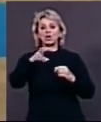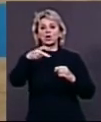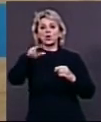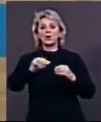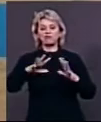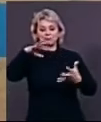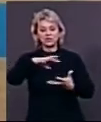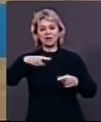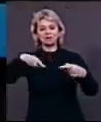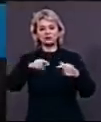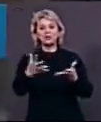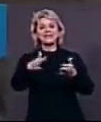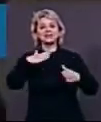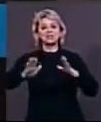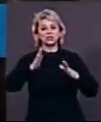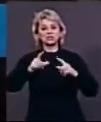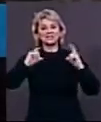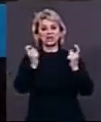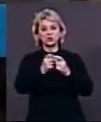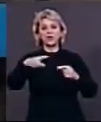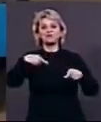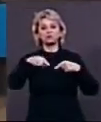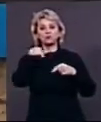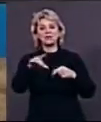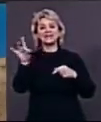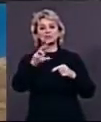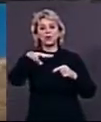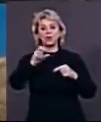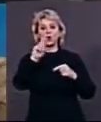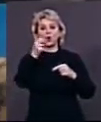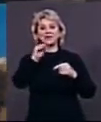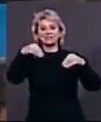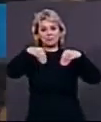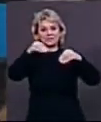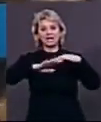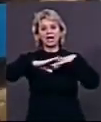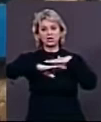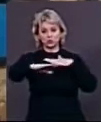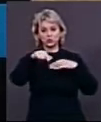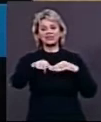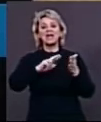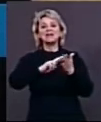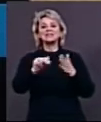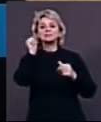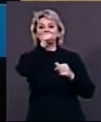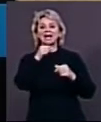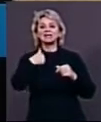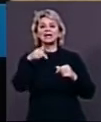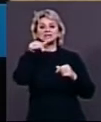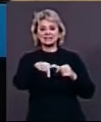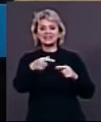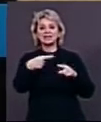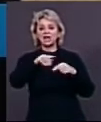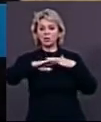мяча футбольного. На тренировочном стадионе Мундиаля ростовском «Локомотиве» посеяли газон. В 80-х годах я здесь, на